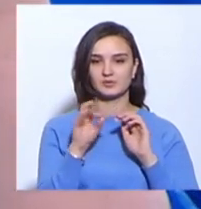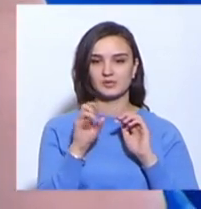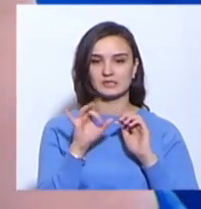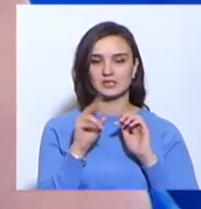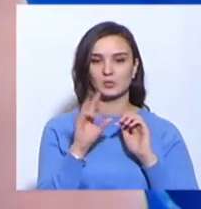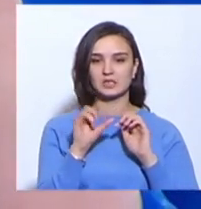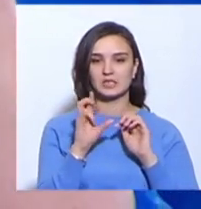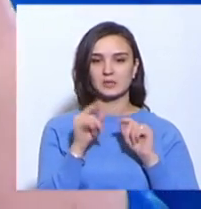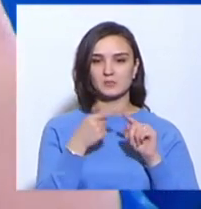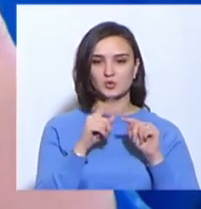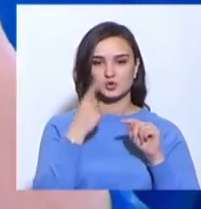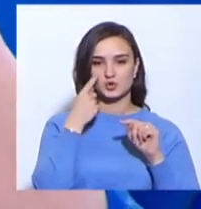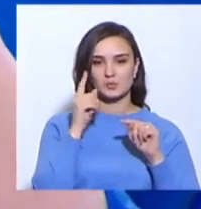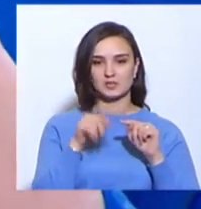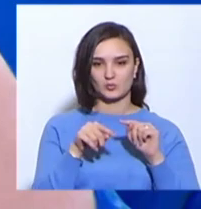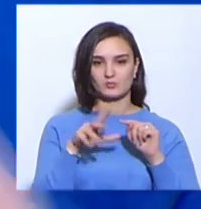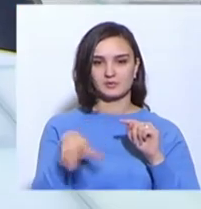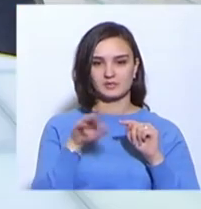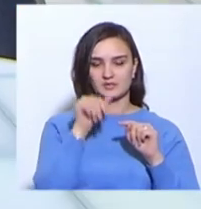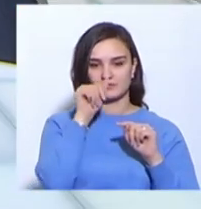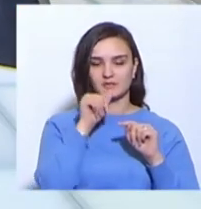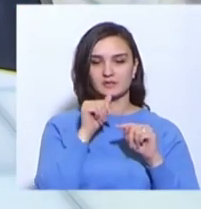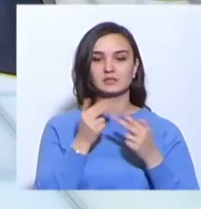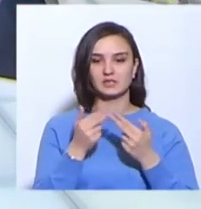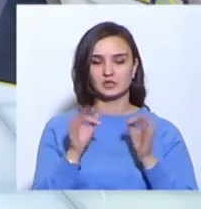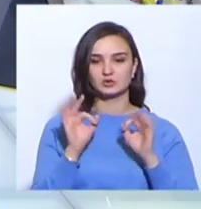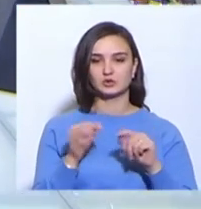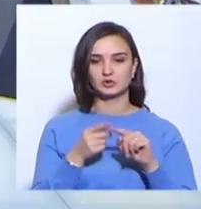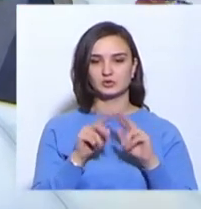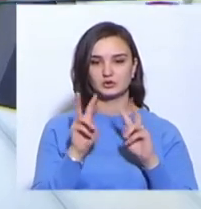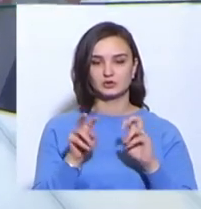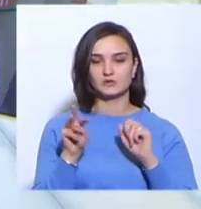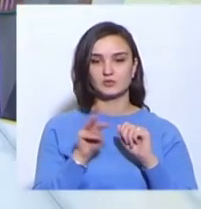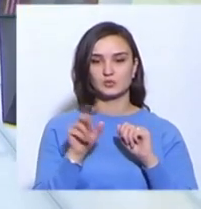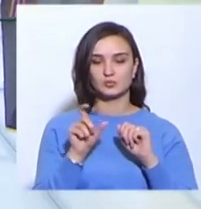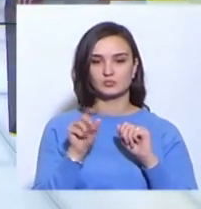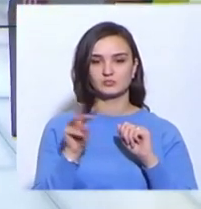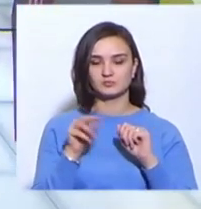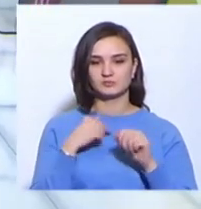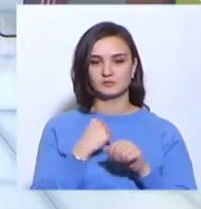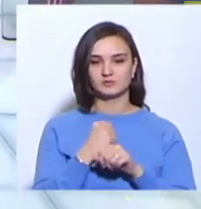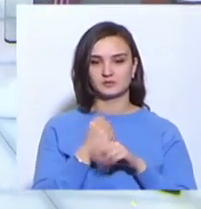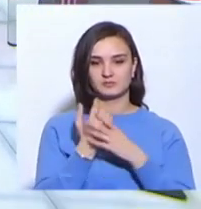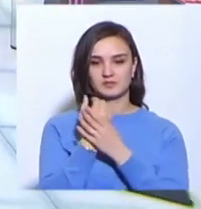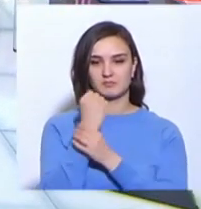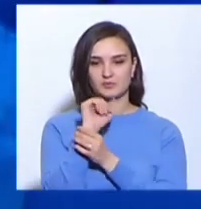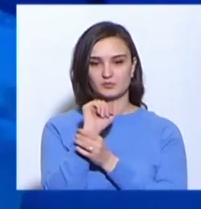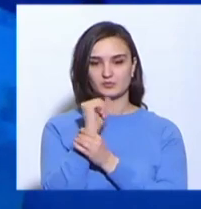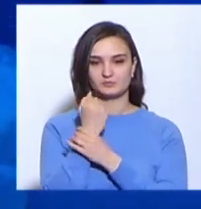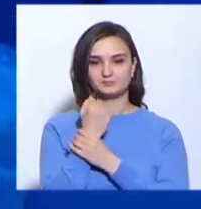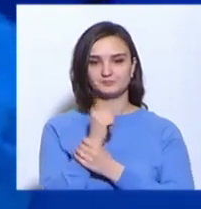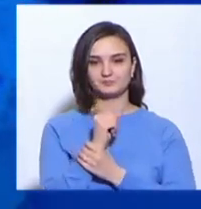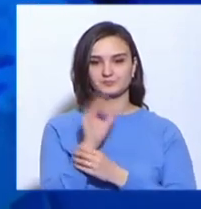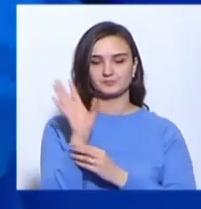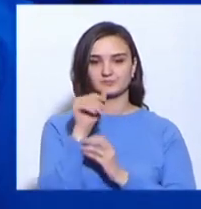კიბოს ცნობადობის ამაღლების თვე. დიახ, სწორედ ამას ნიშნავს ლურჯი მარტი. მე გავიკეთებ ამ სამაჯურს იმის ნიშნად, რომ